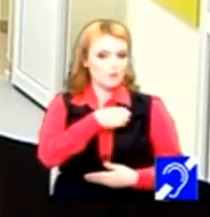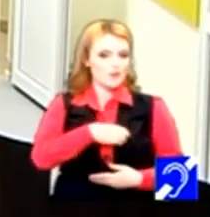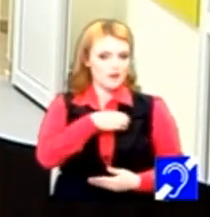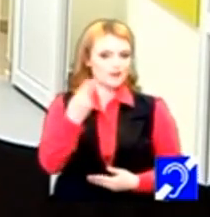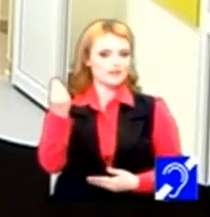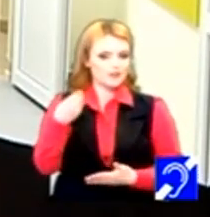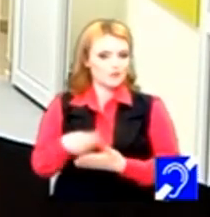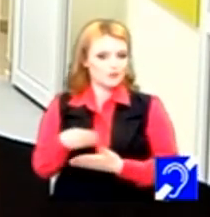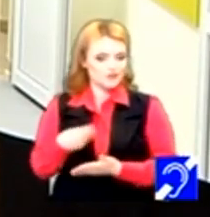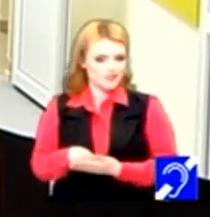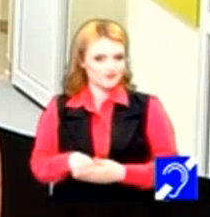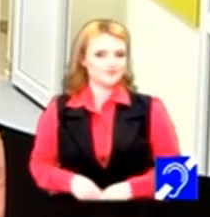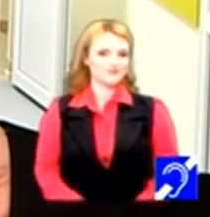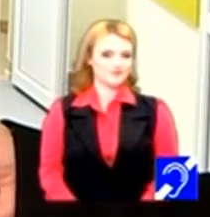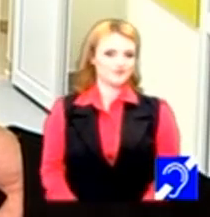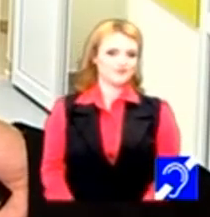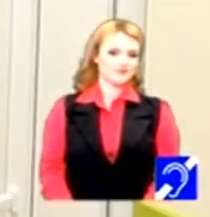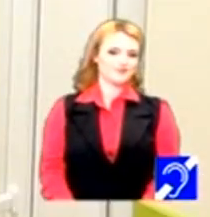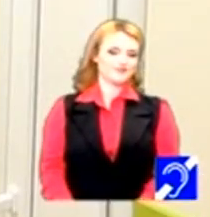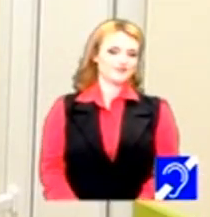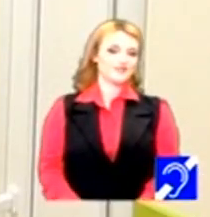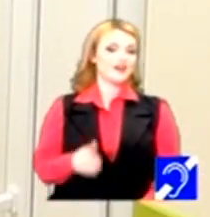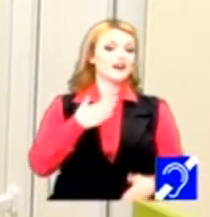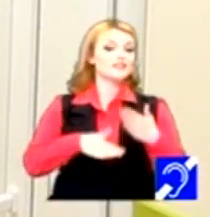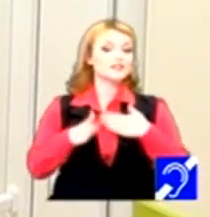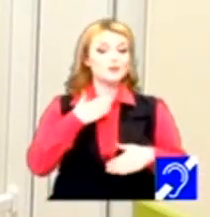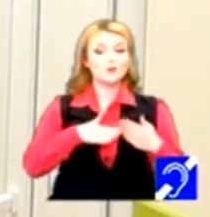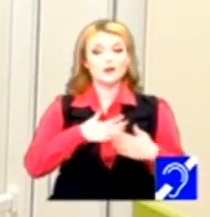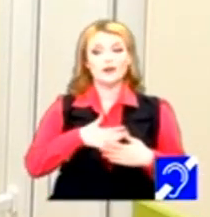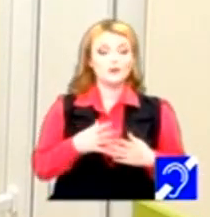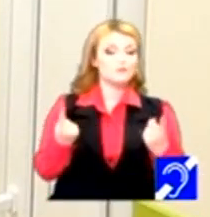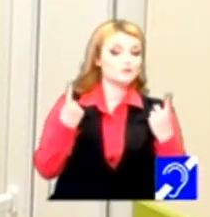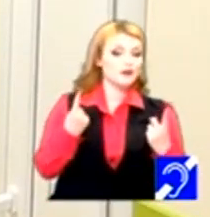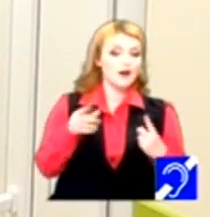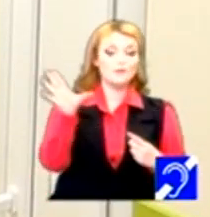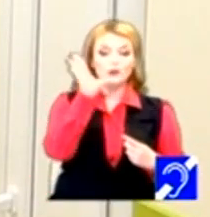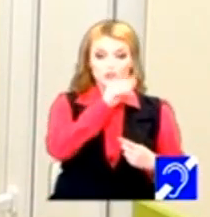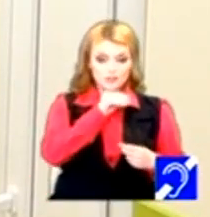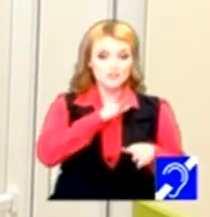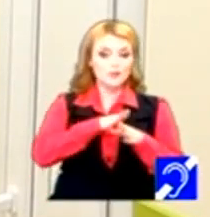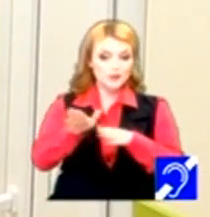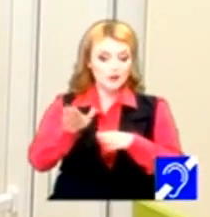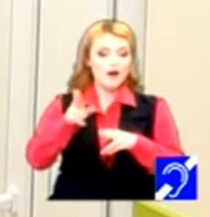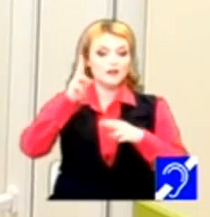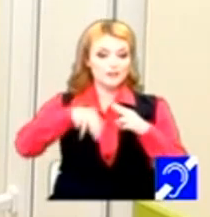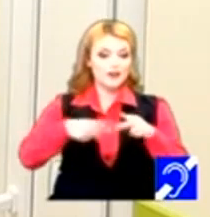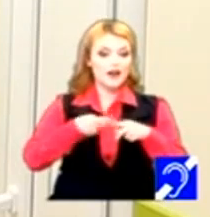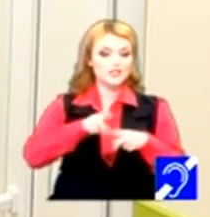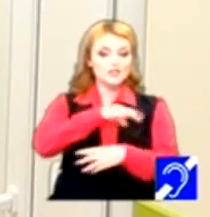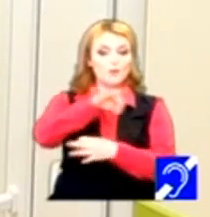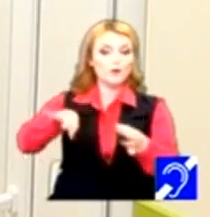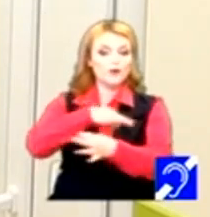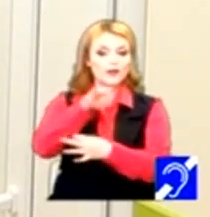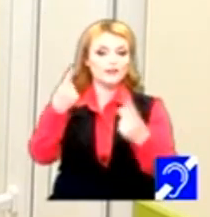finalizarea reabilitării acestor unități spitalicești. Ne bucurăm foarte mult că am reușit să implementăm aceste două proiecte, ambele pe direcție medicală,